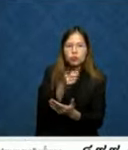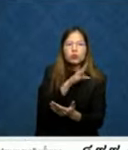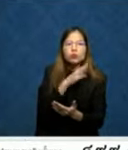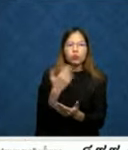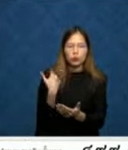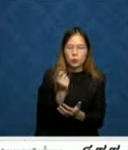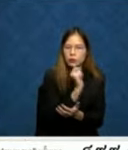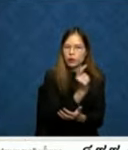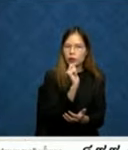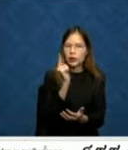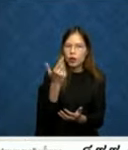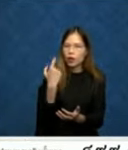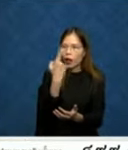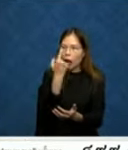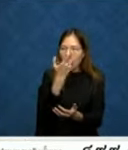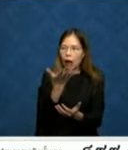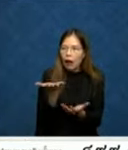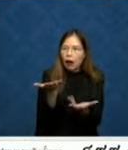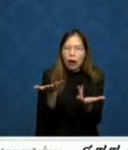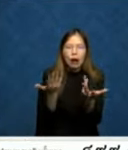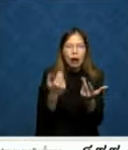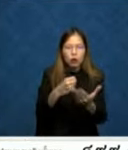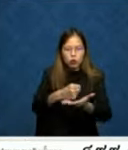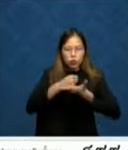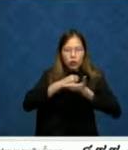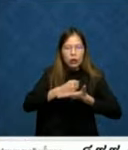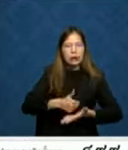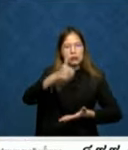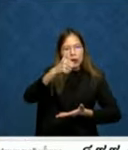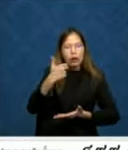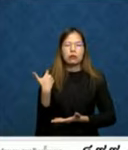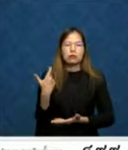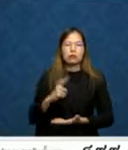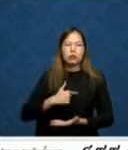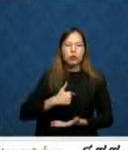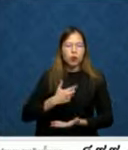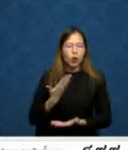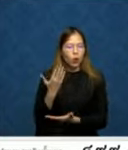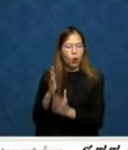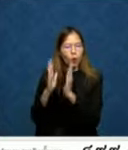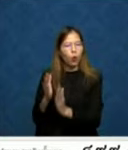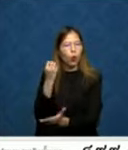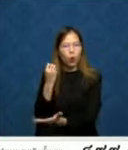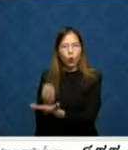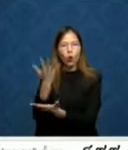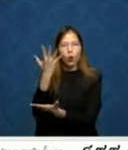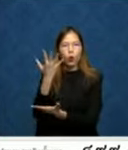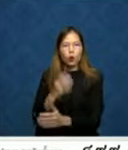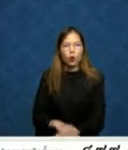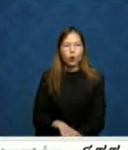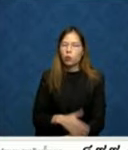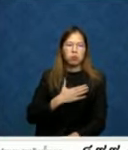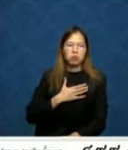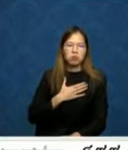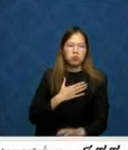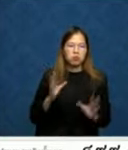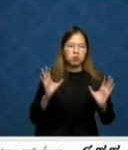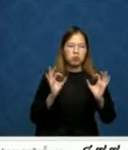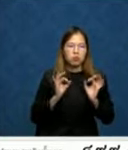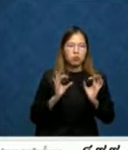กให้กับหลายๆคนนะครับที่สามารถช่วยเหลือตัวเองได้หรือแม้แต่คนรวยนะครับตรงนี้ผมไม่เห็นด้วยน